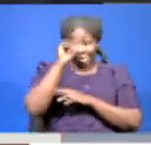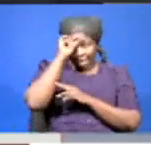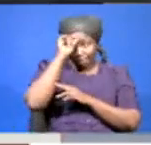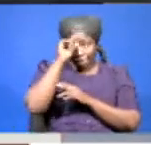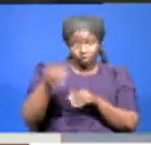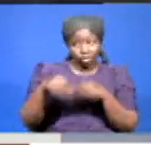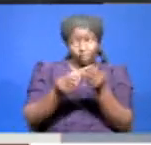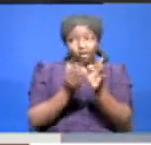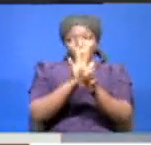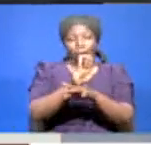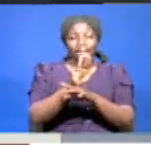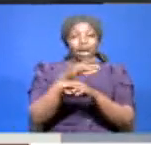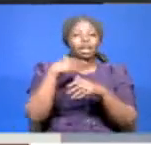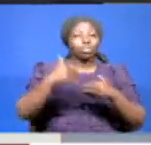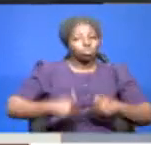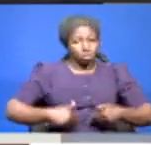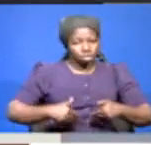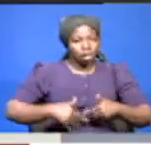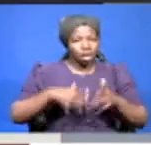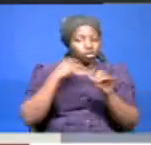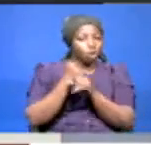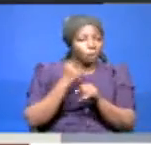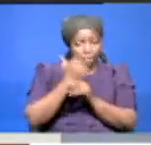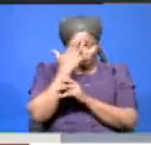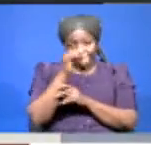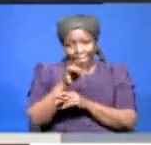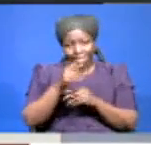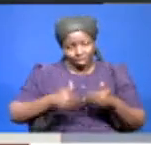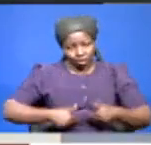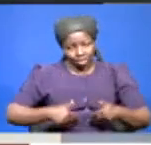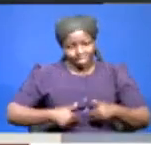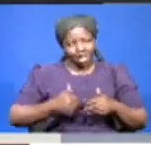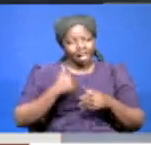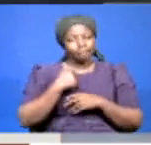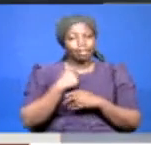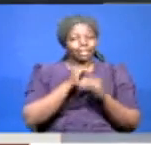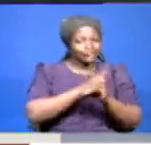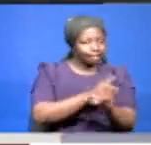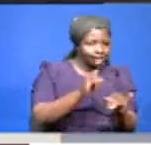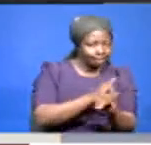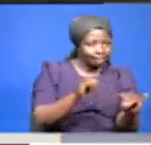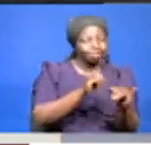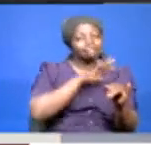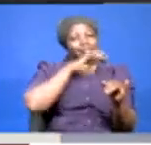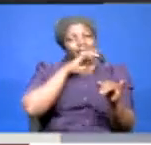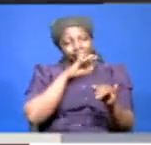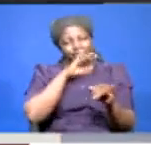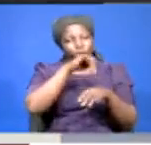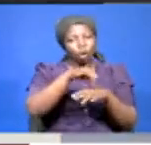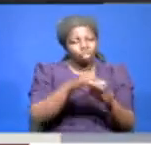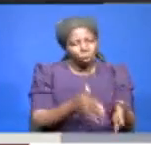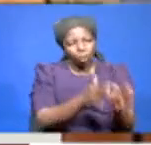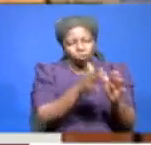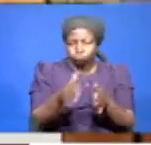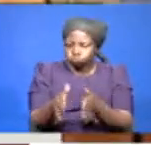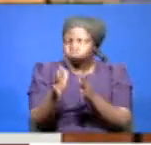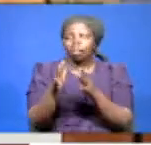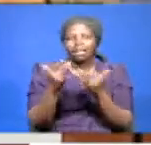kwa vijana imekuwa ikituondolea uchafu, imekuwa ikituondolea uchafu kwa mashimo huko nje kwa mitaro. Sasa hii mitaro